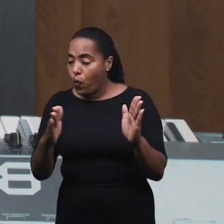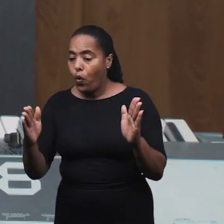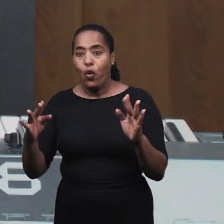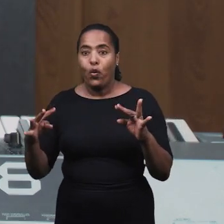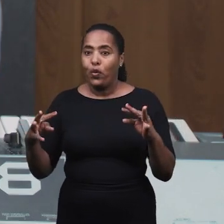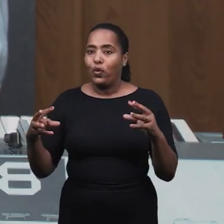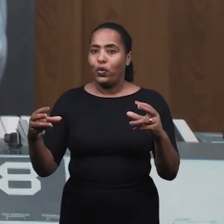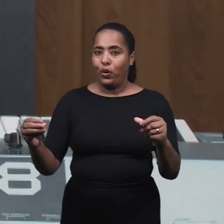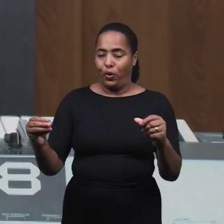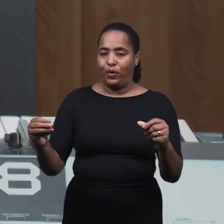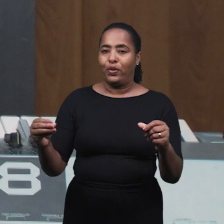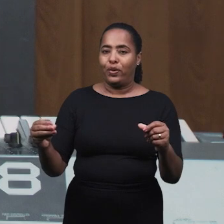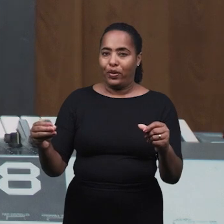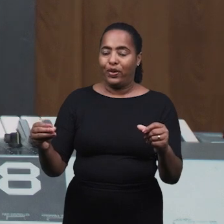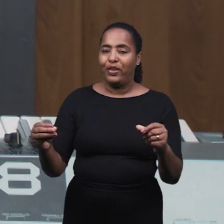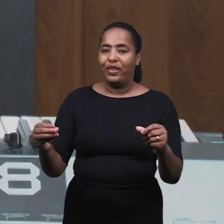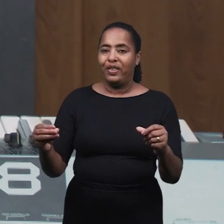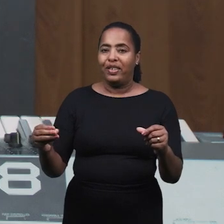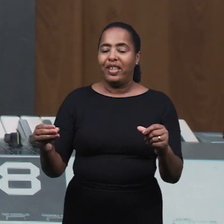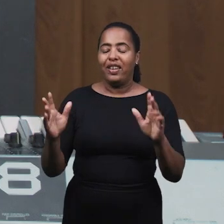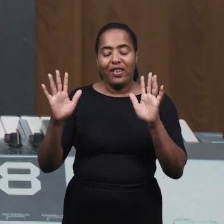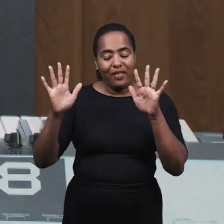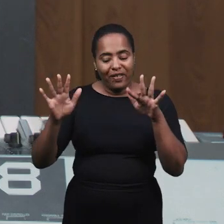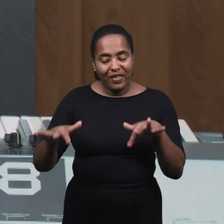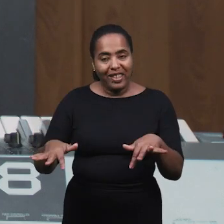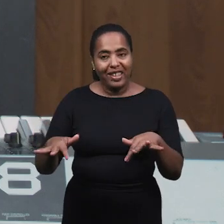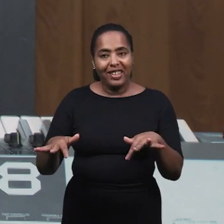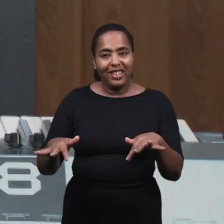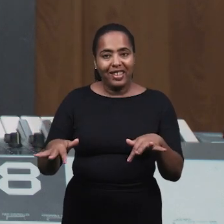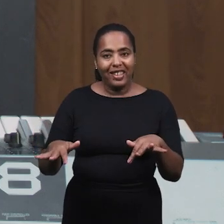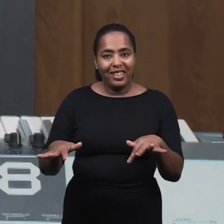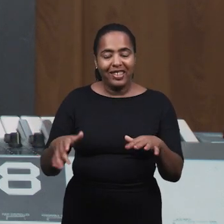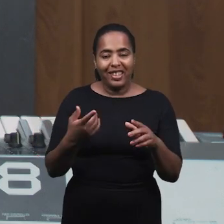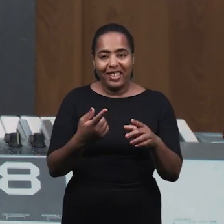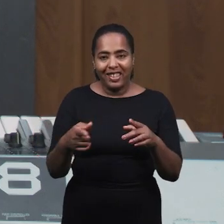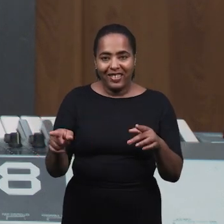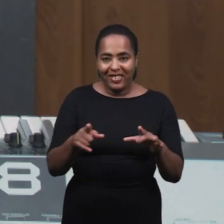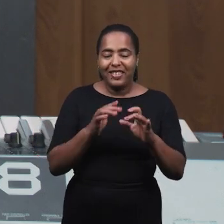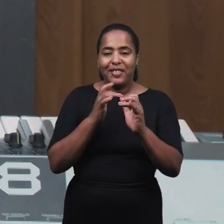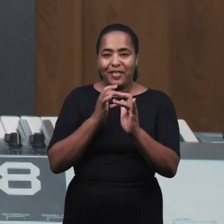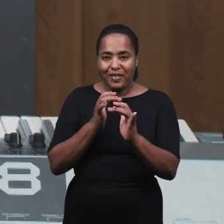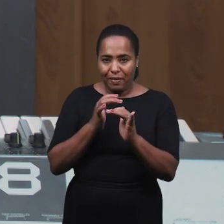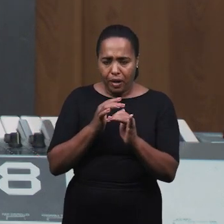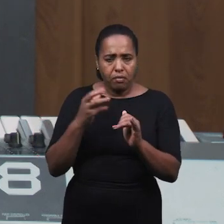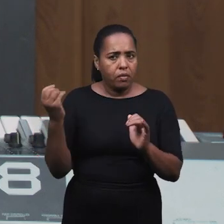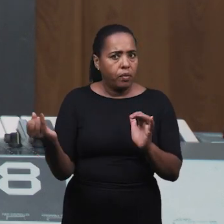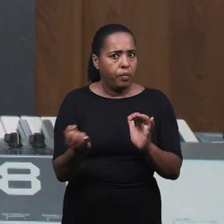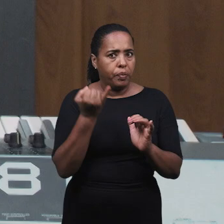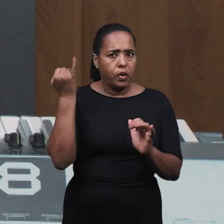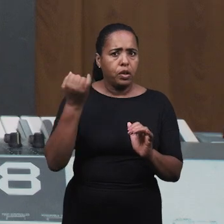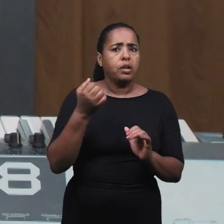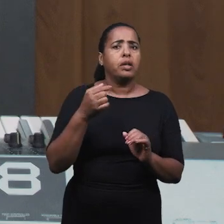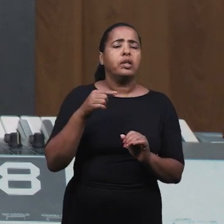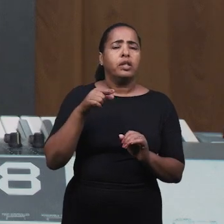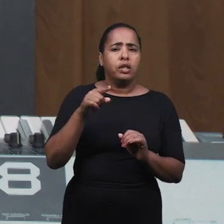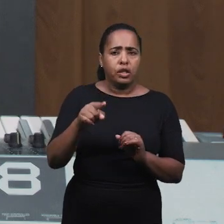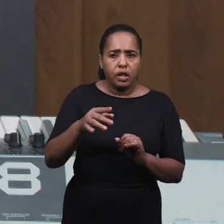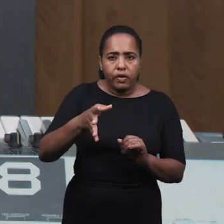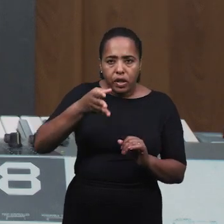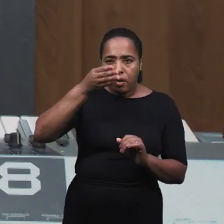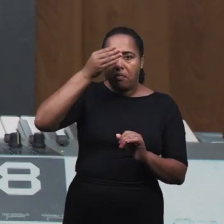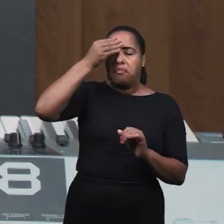entière. Et il y a encore une partie. Et nous allons finaliser cette mélodie à la flûte. C'est